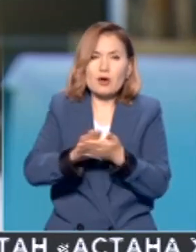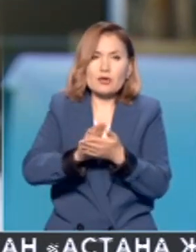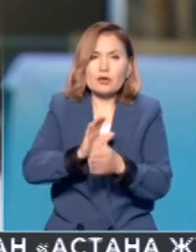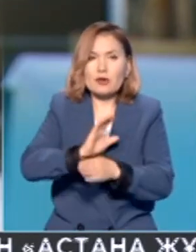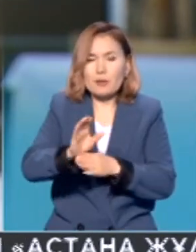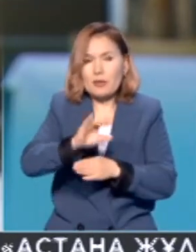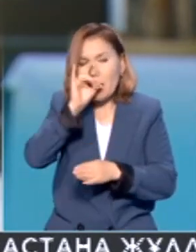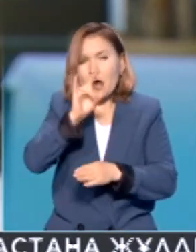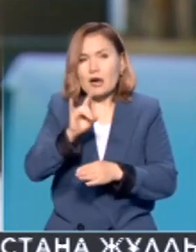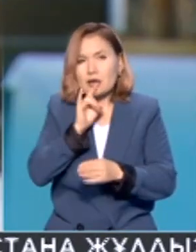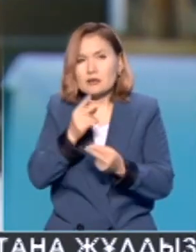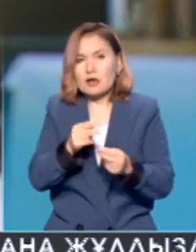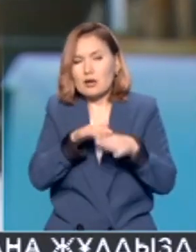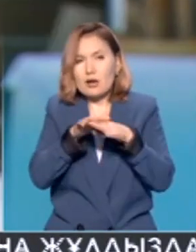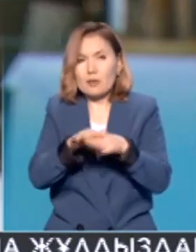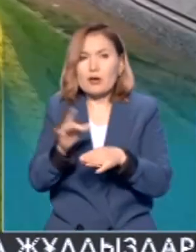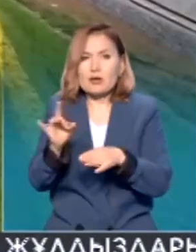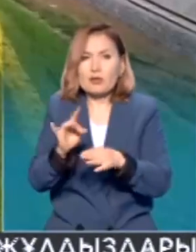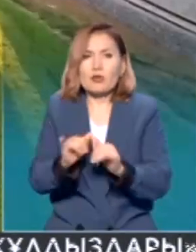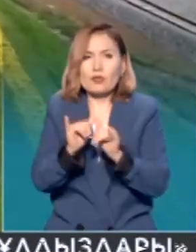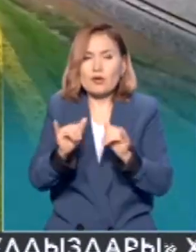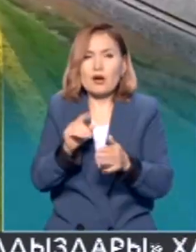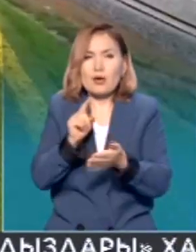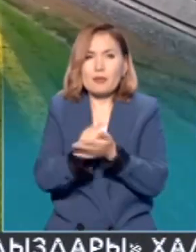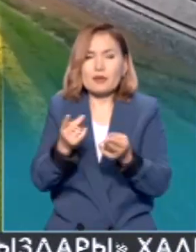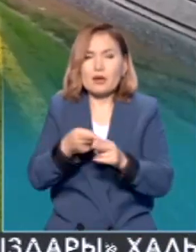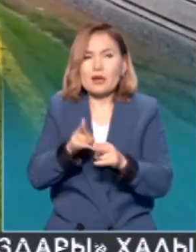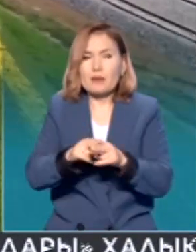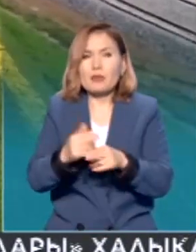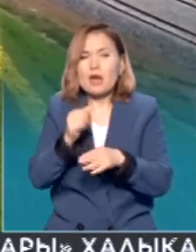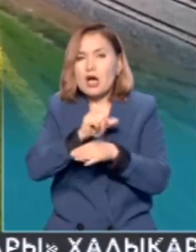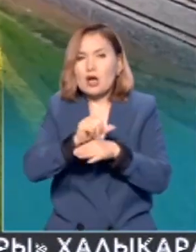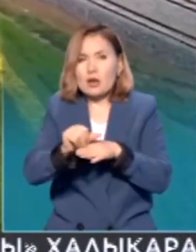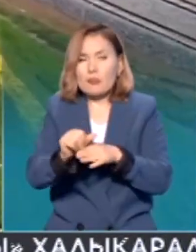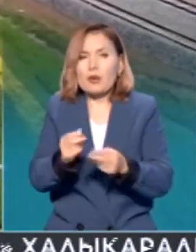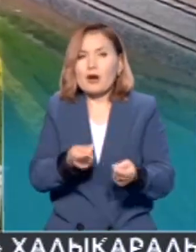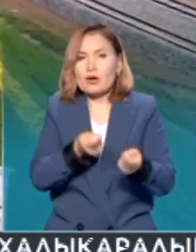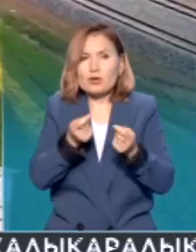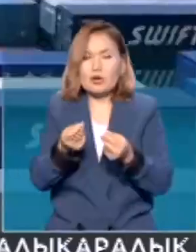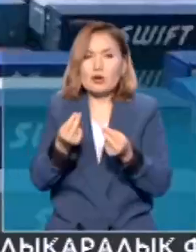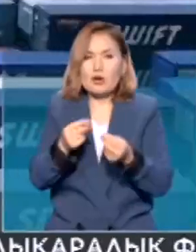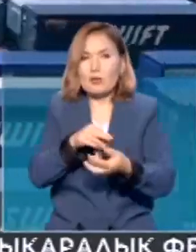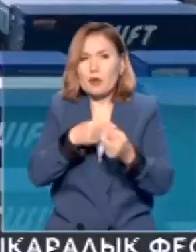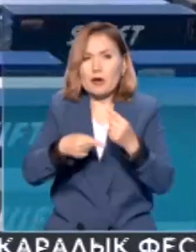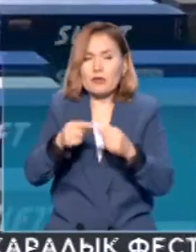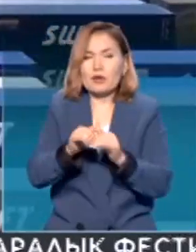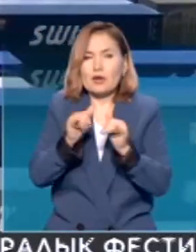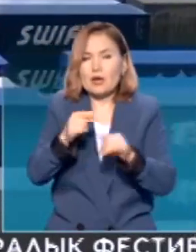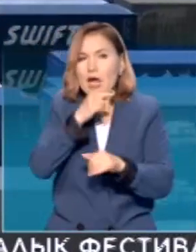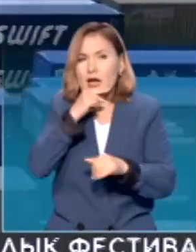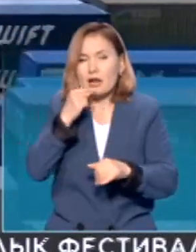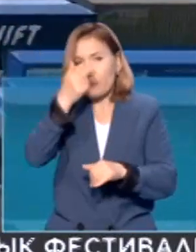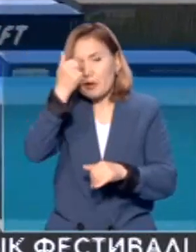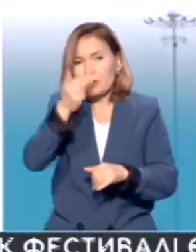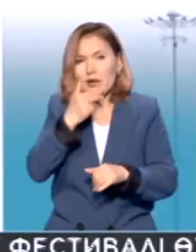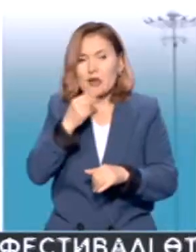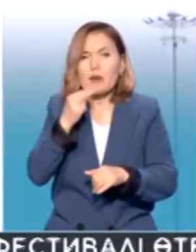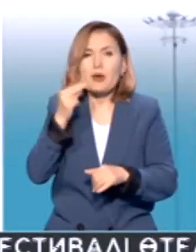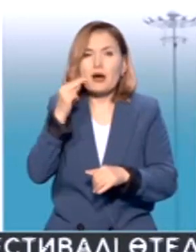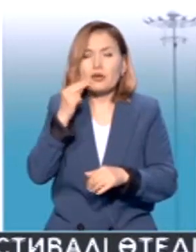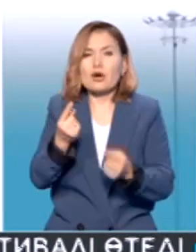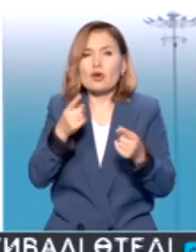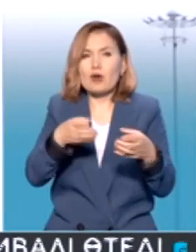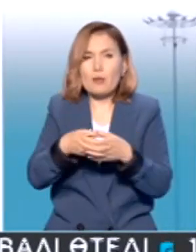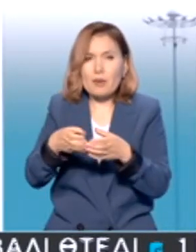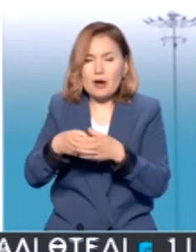елге келетін инвестицияны көбейтуге тиіс. Экспортты қаржыландырудың бұл әдісі әлемде кең тараған. Қазақстан нарығына Ресей, Италия, Қытай сияқты елдердің